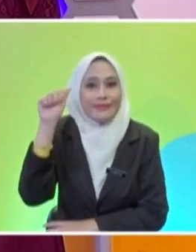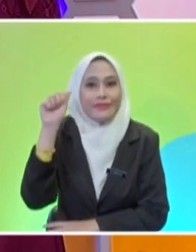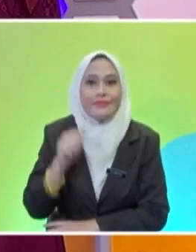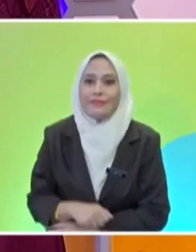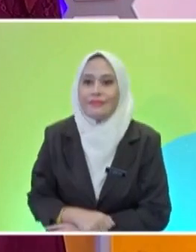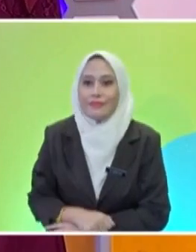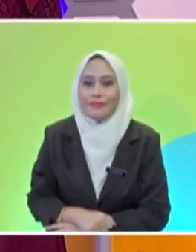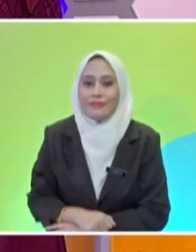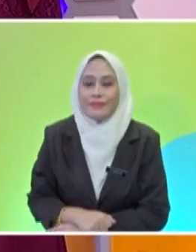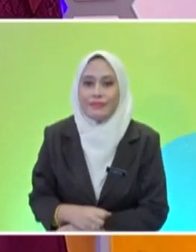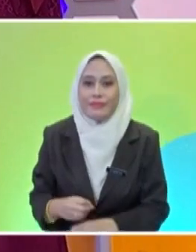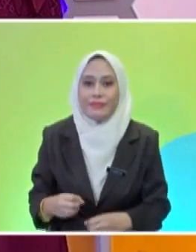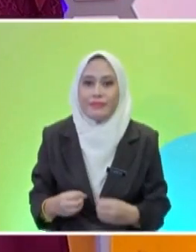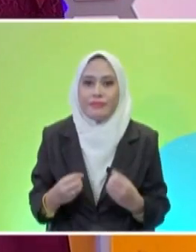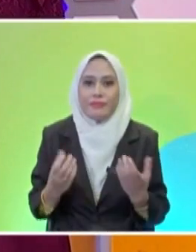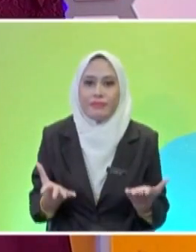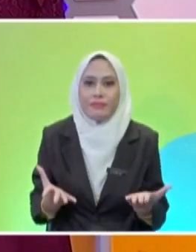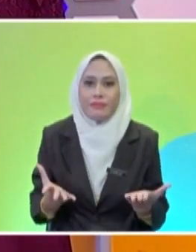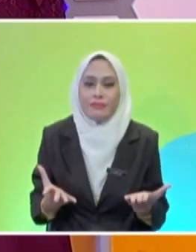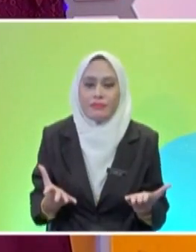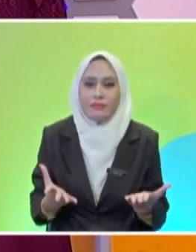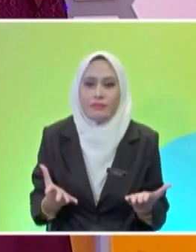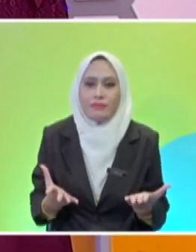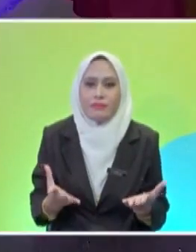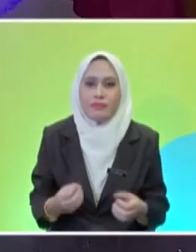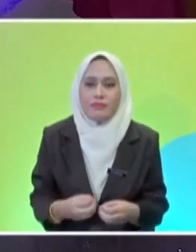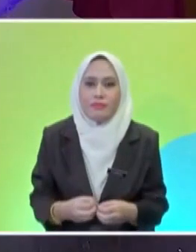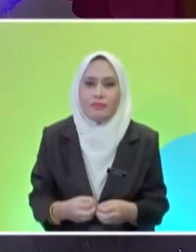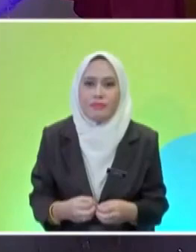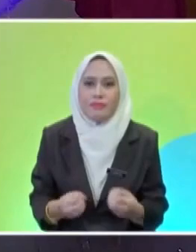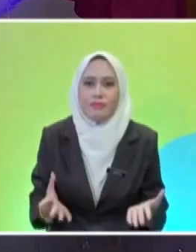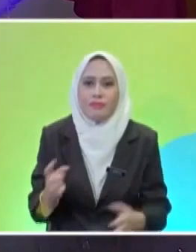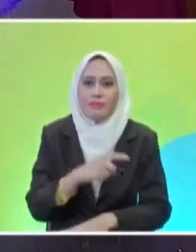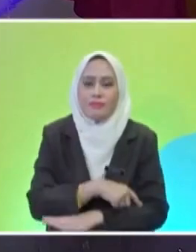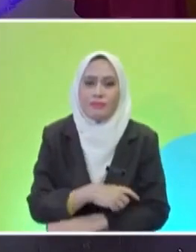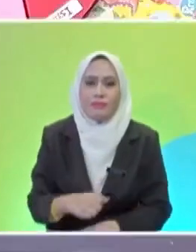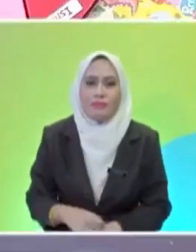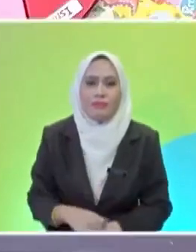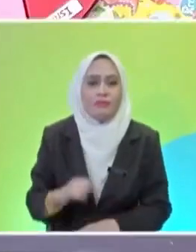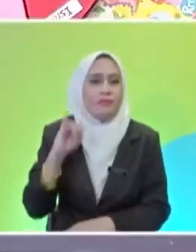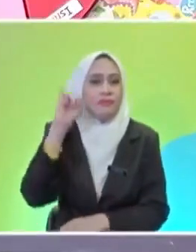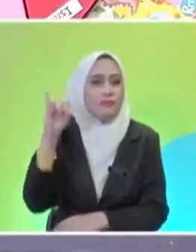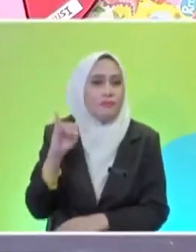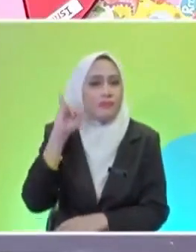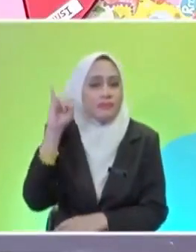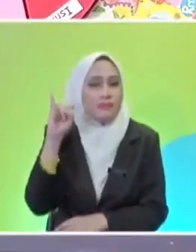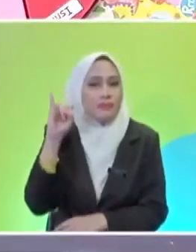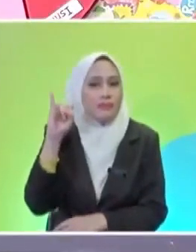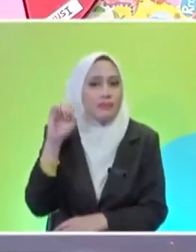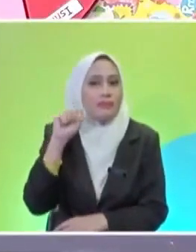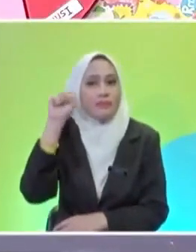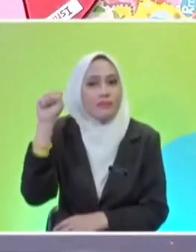Hanif, berapa yang buka jari tadi tu? Tadi saya cuba balik. Murid-murid, jom kita cuba sama-sama. Kita boleh. Ada Isnin,